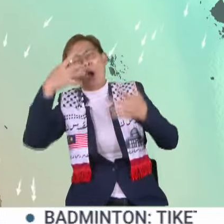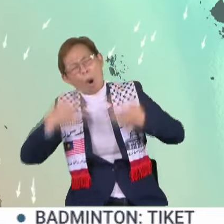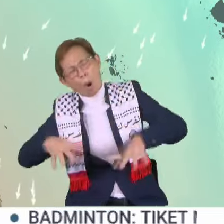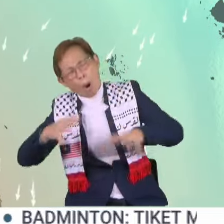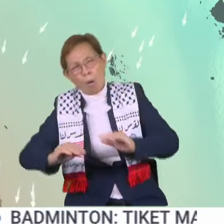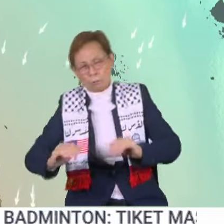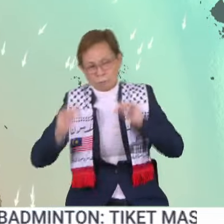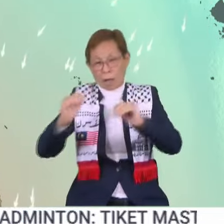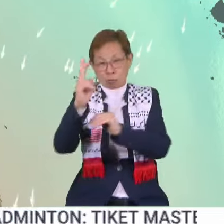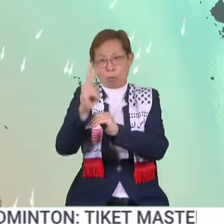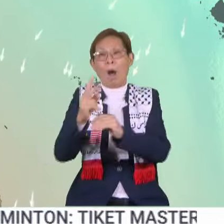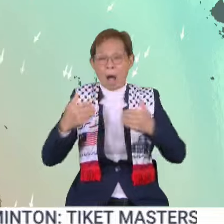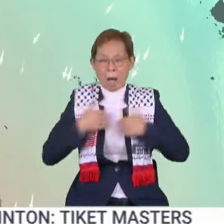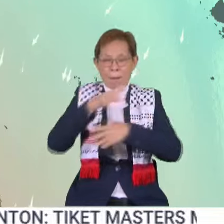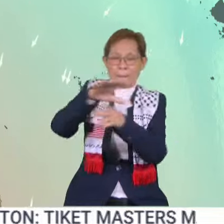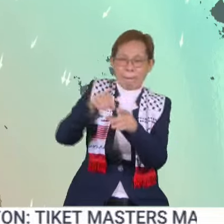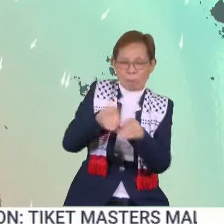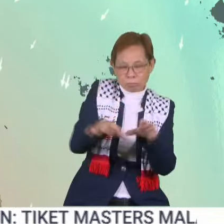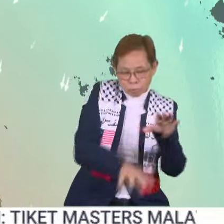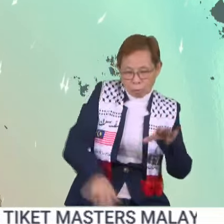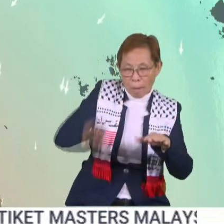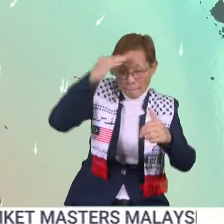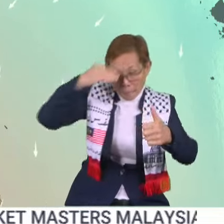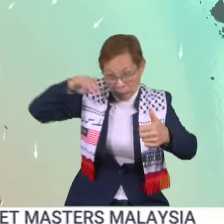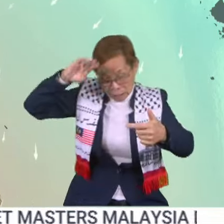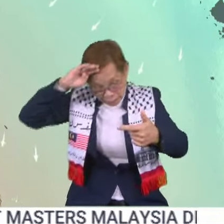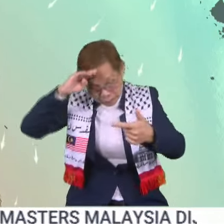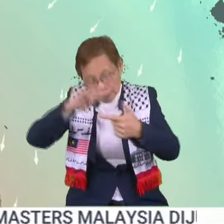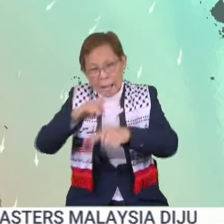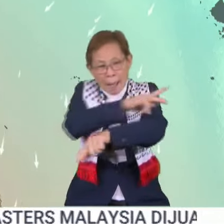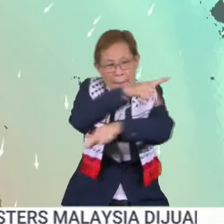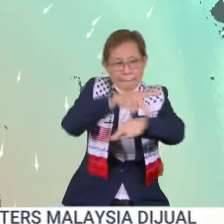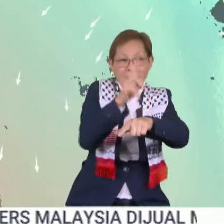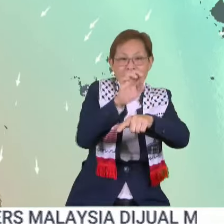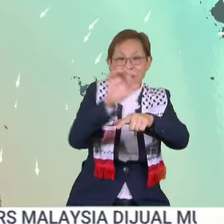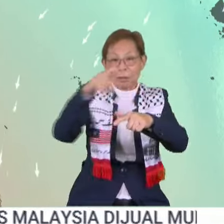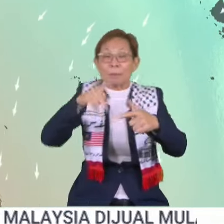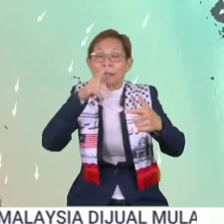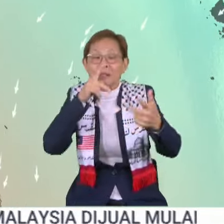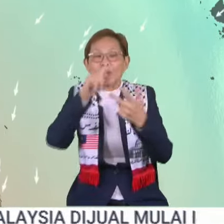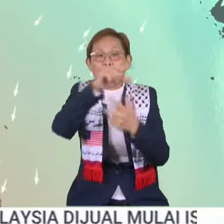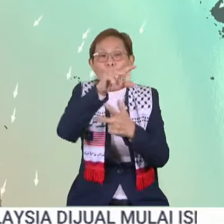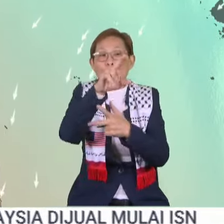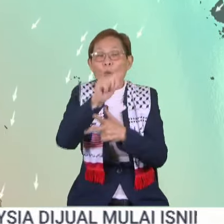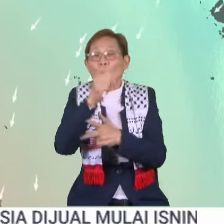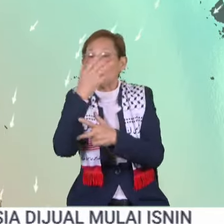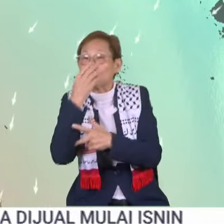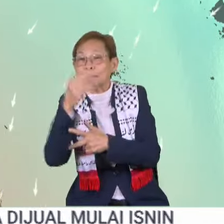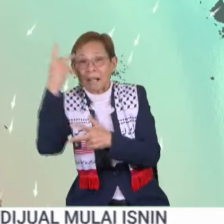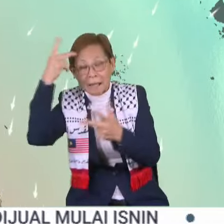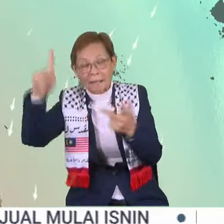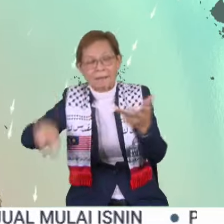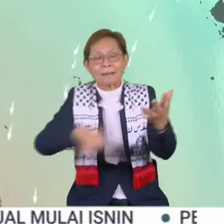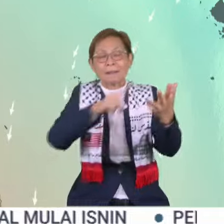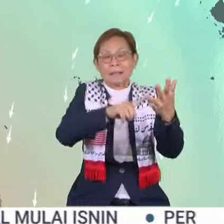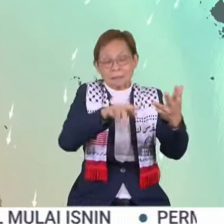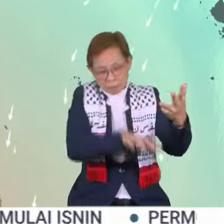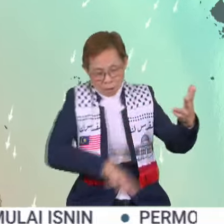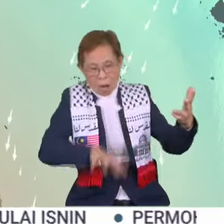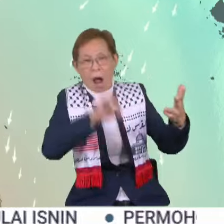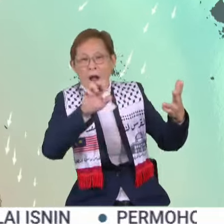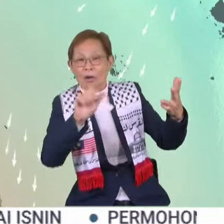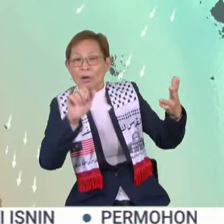pada tahap 2 masih lagi melibatkan kawasan di sekitar negeri Perlis, Padang Terap, Negeri Kedah, Gua Musang di Kelantan dan juga di